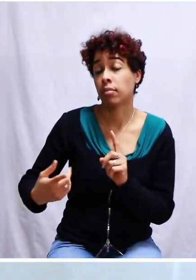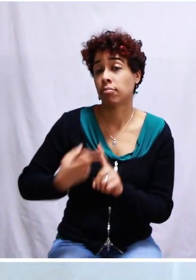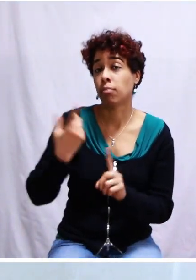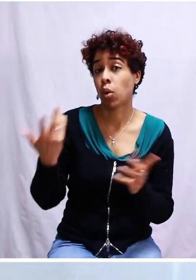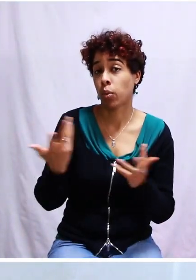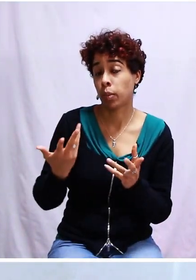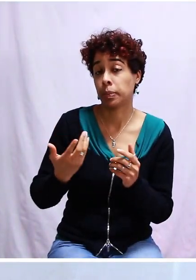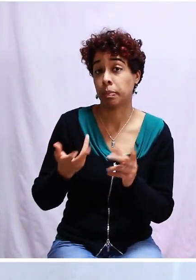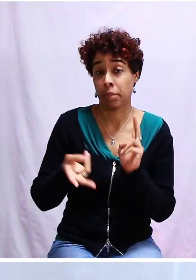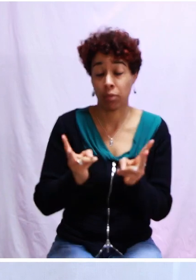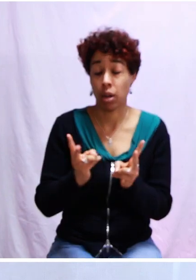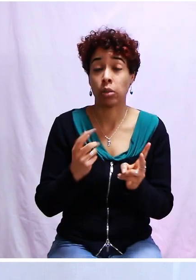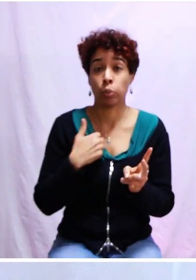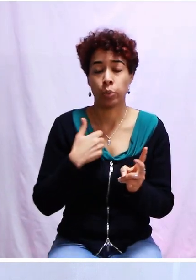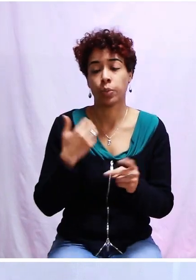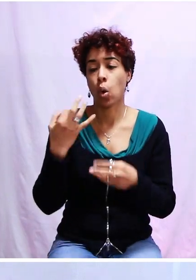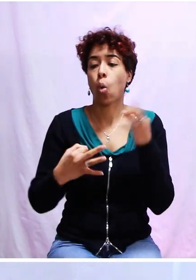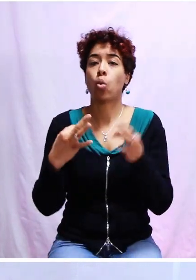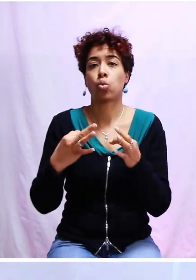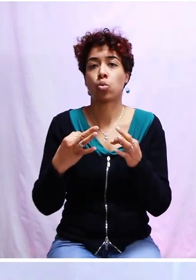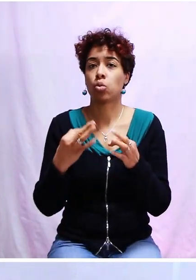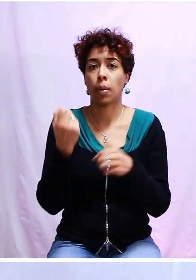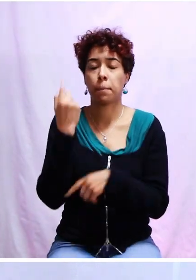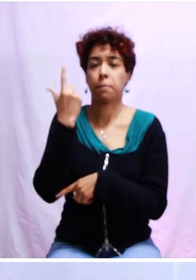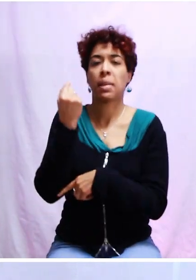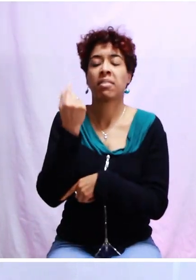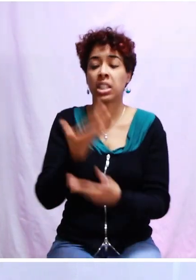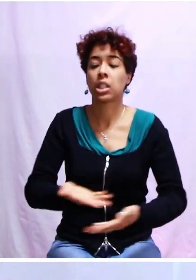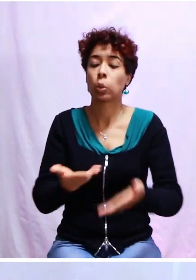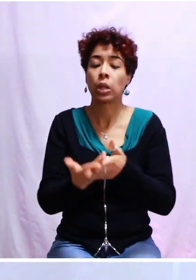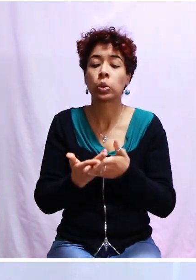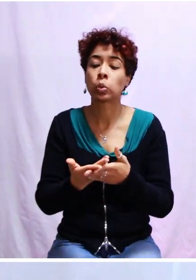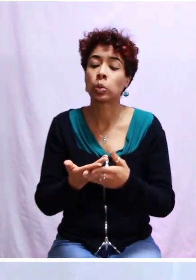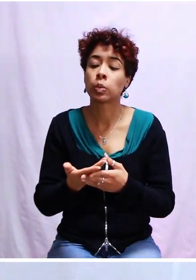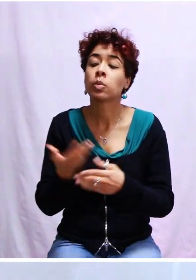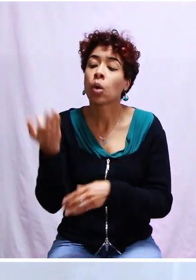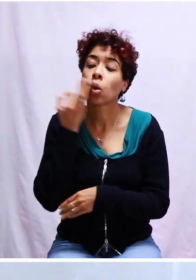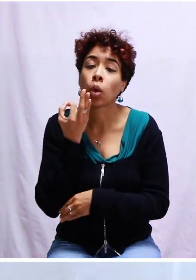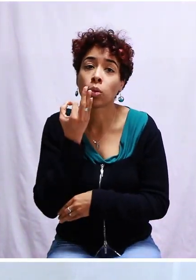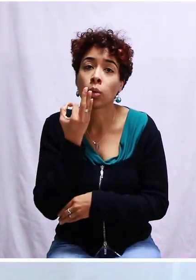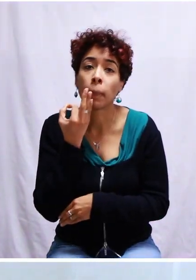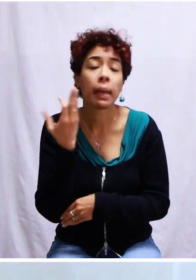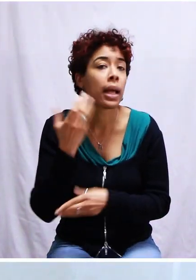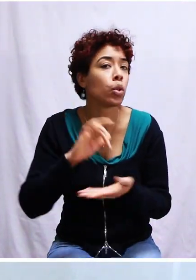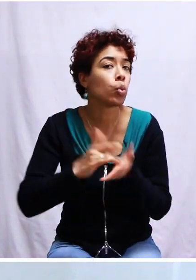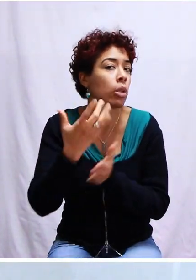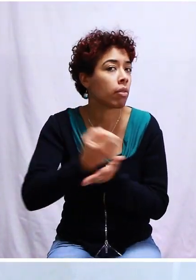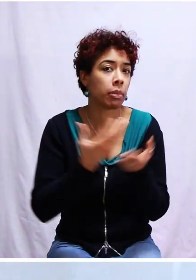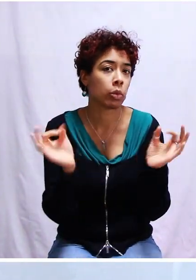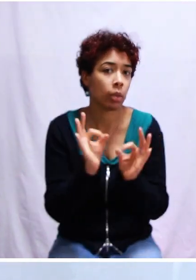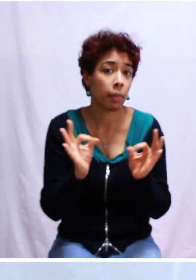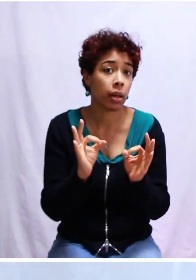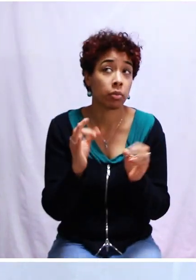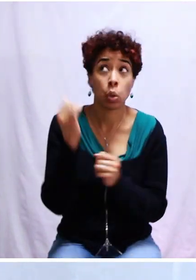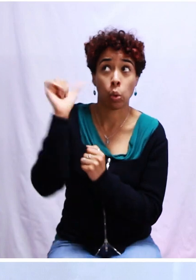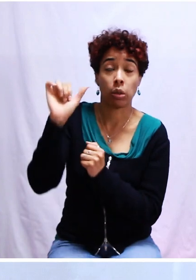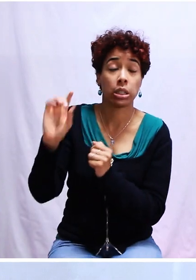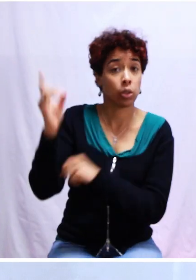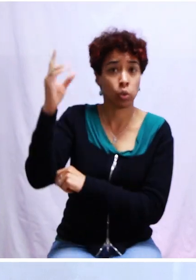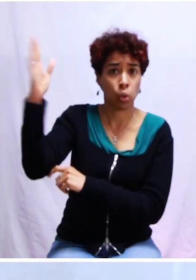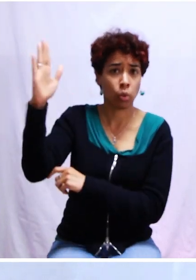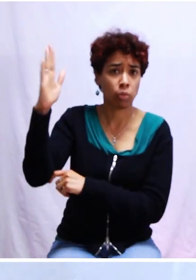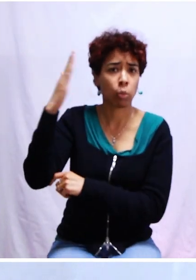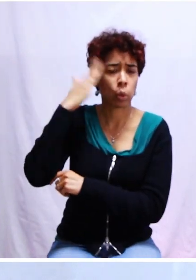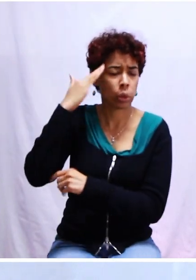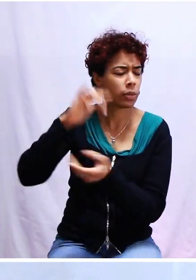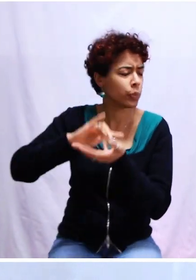tomber dans ce genre d'écueil à juger trop rapidement une situation alors qu'on n'a pas toutes les données et que seul Dieu connaît vraiment le